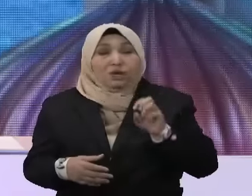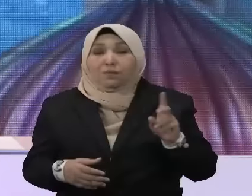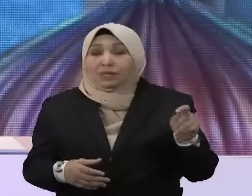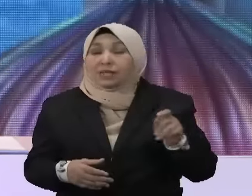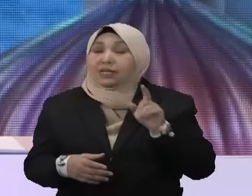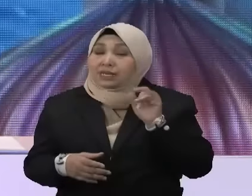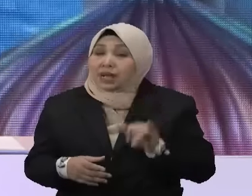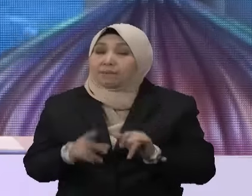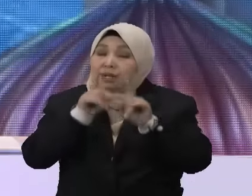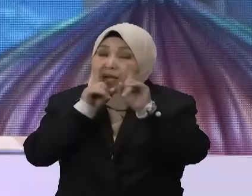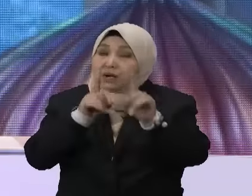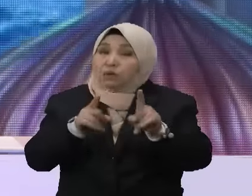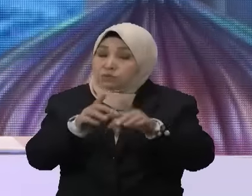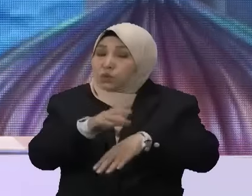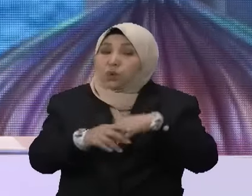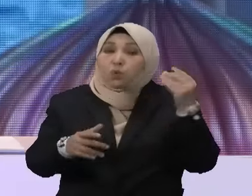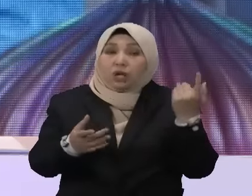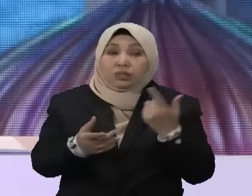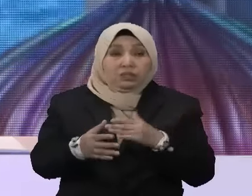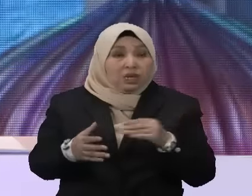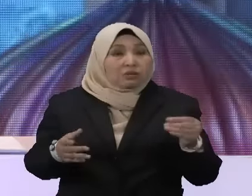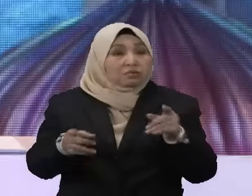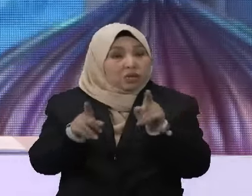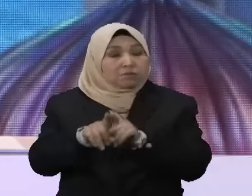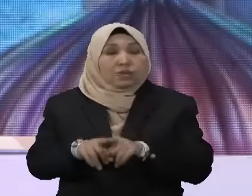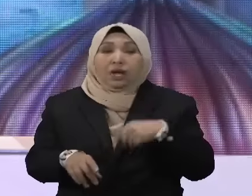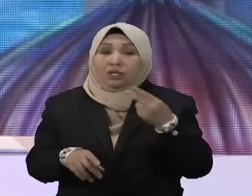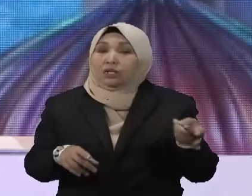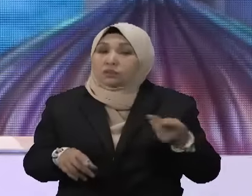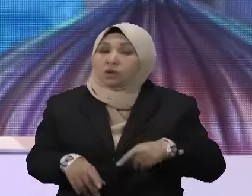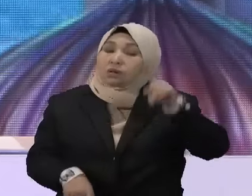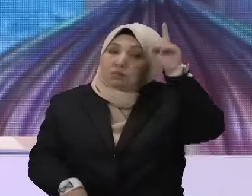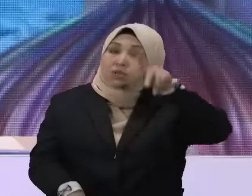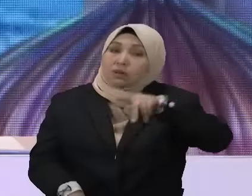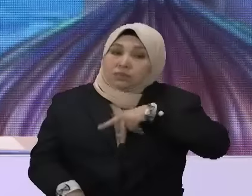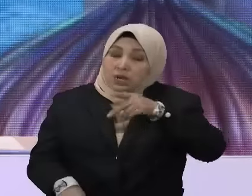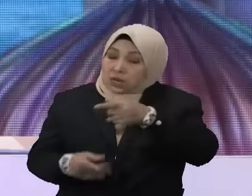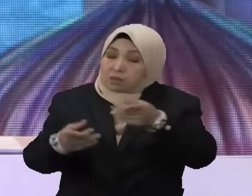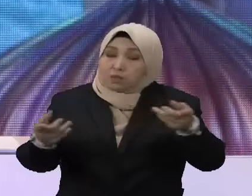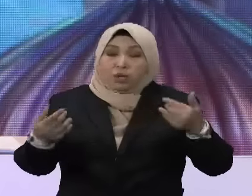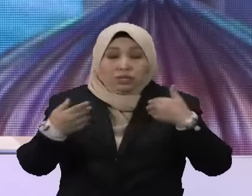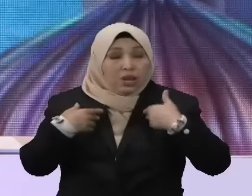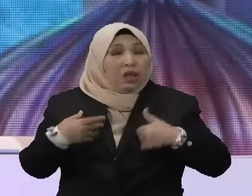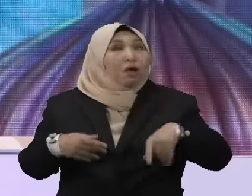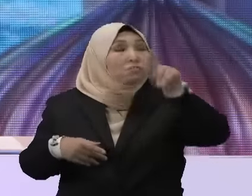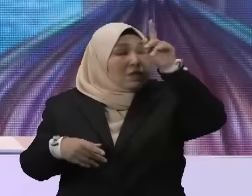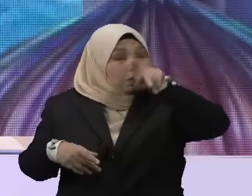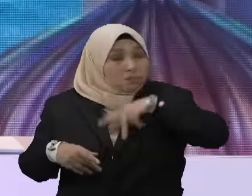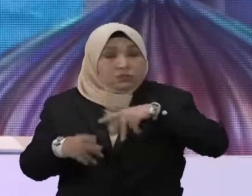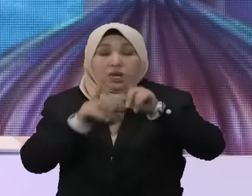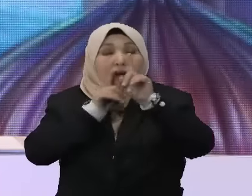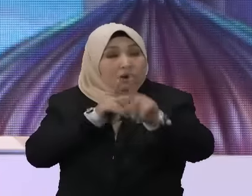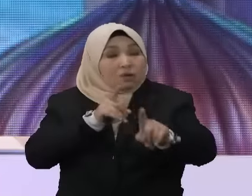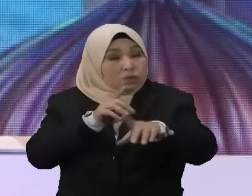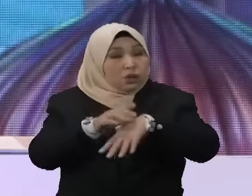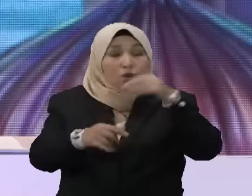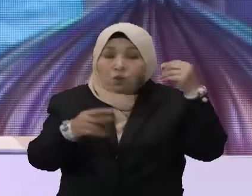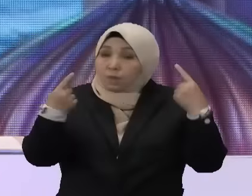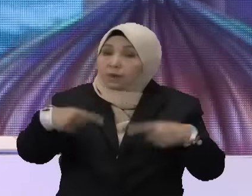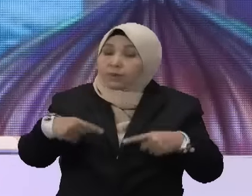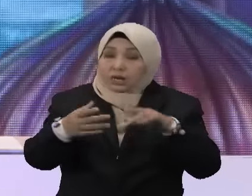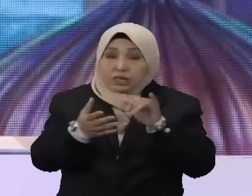yang mengarahkan untuk keluar. Jadi seperti mana harta itu milik Allah, kamu juga adalah milik Allah. Jadi Allah arahkan kamu untuk keluar berperang.